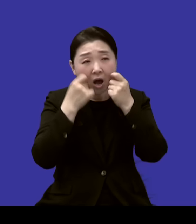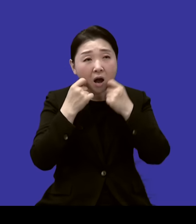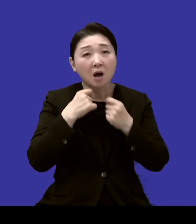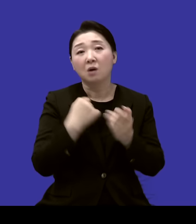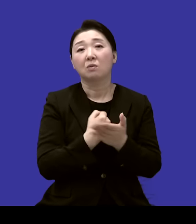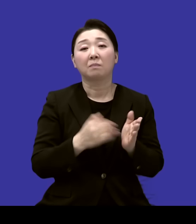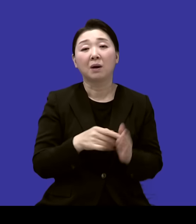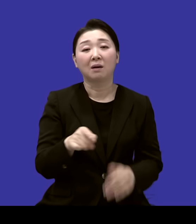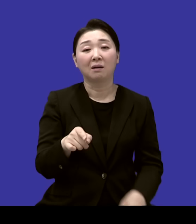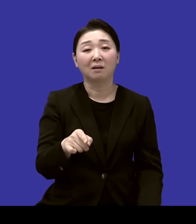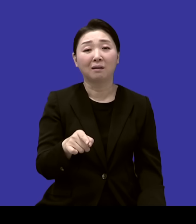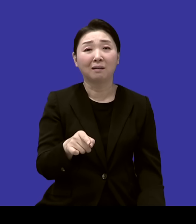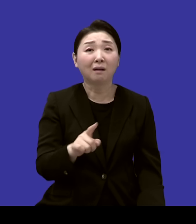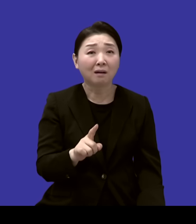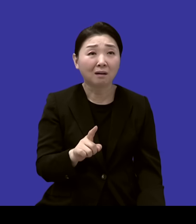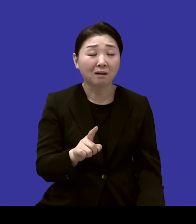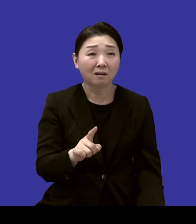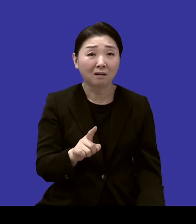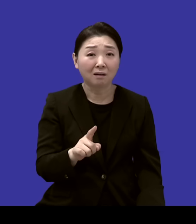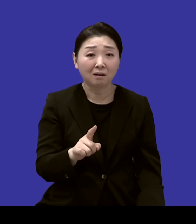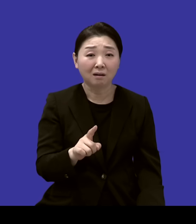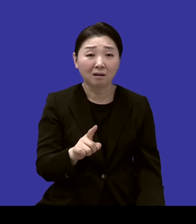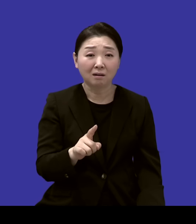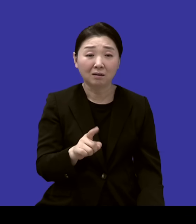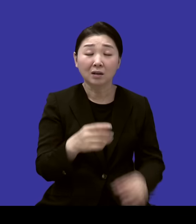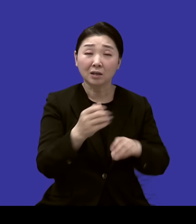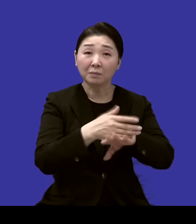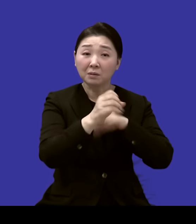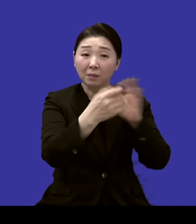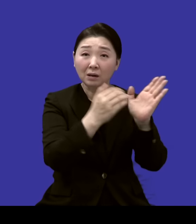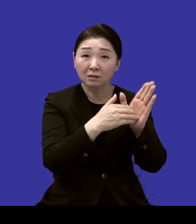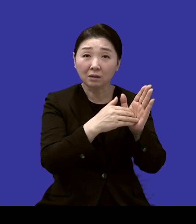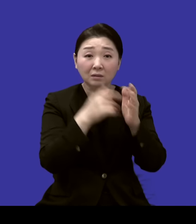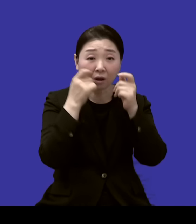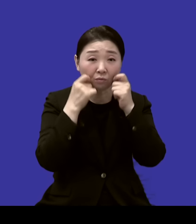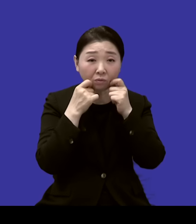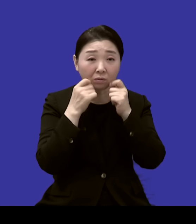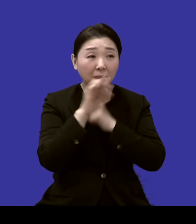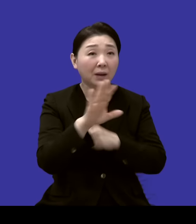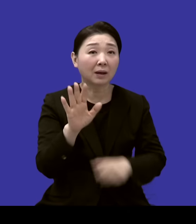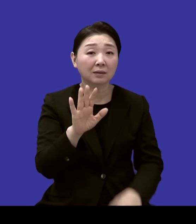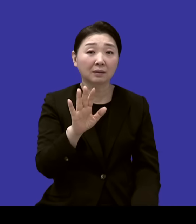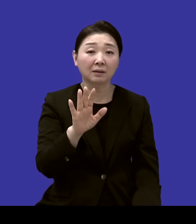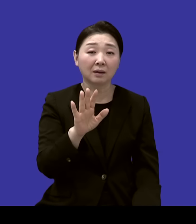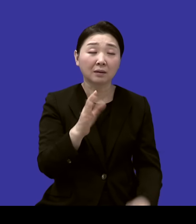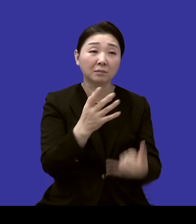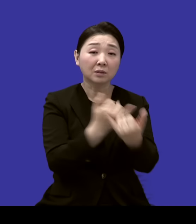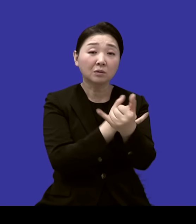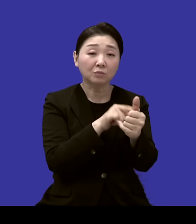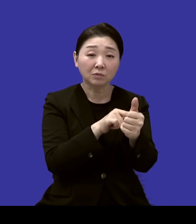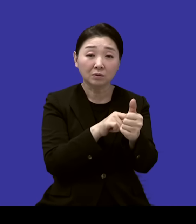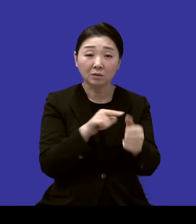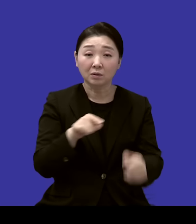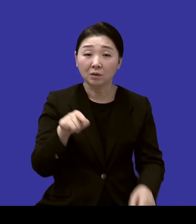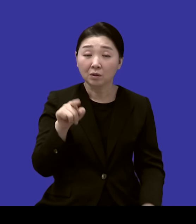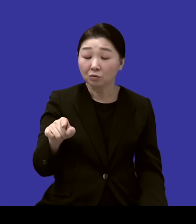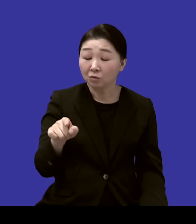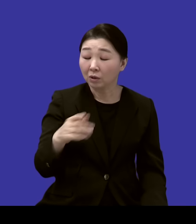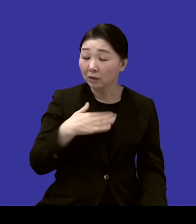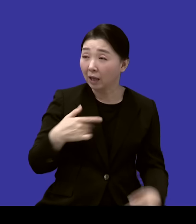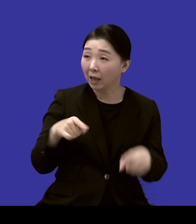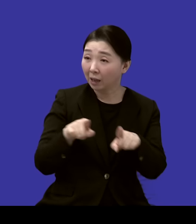거예요. 제안을 해놓고 감사합니다 이렇게 우세요? 네, 제가 말은 안 했는데 네. 그 이제 친척분이 너 준현아